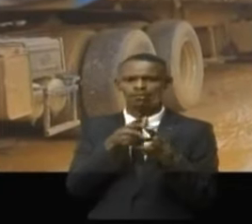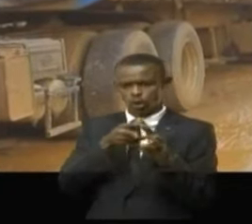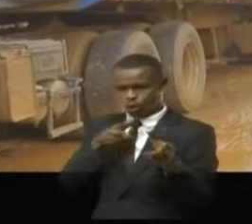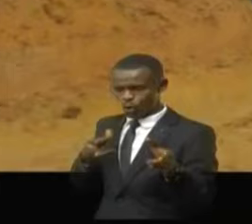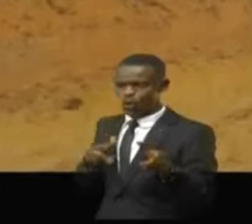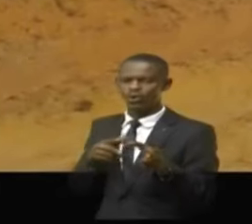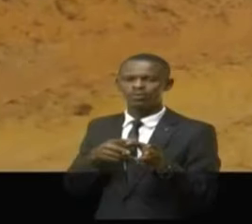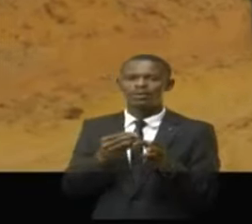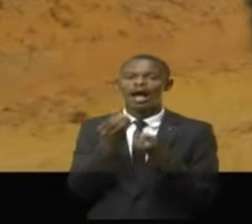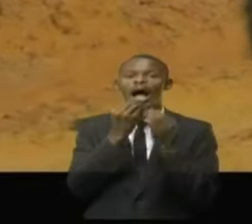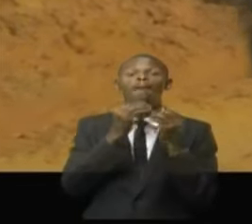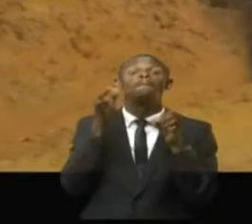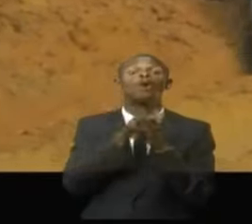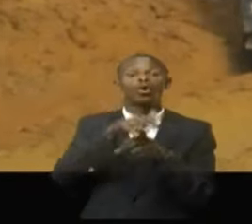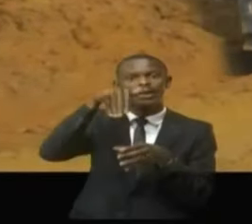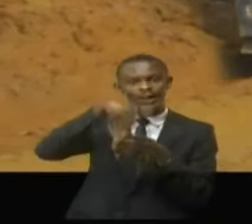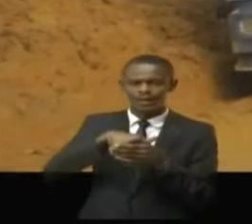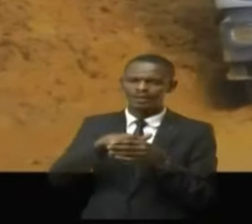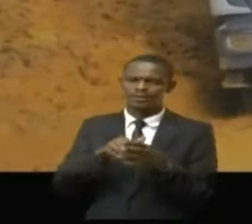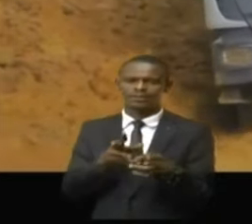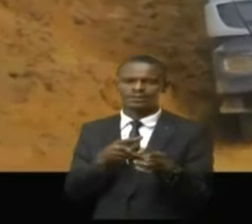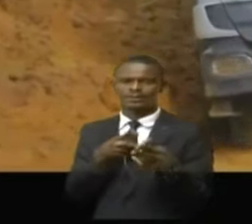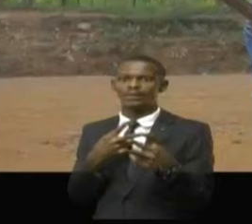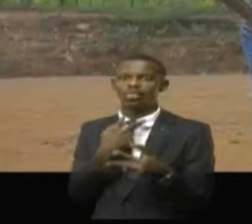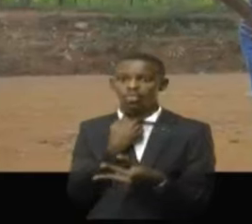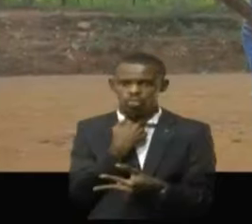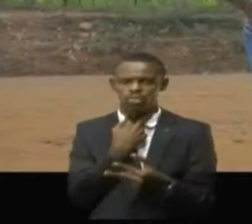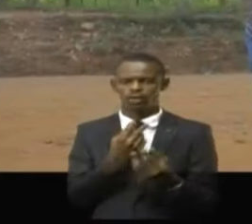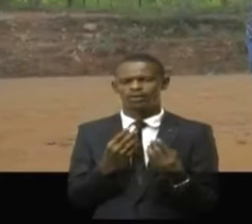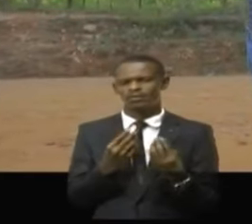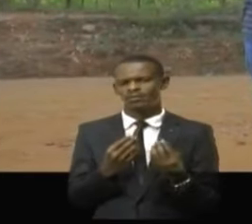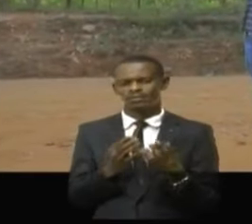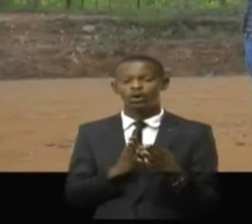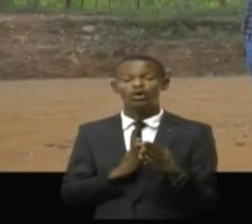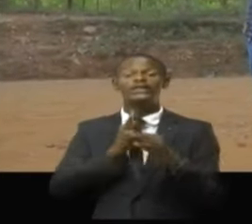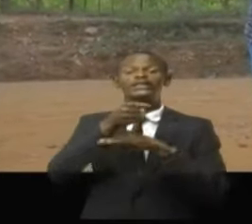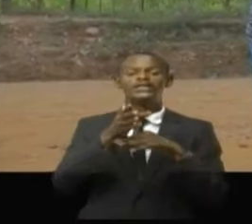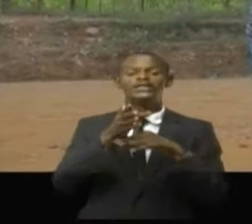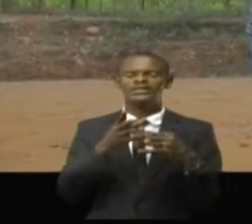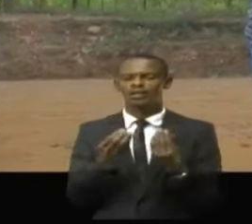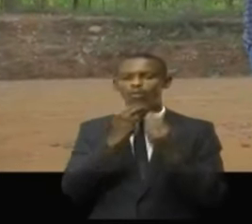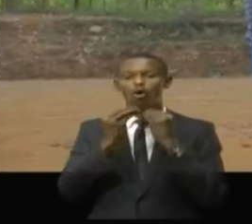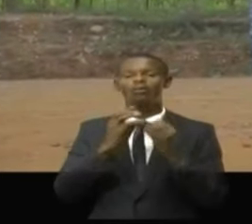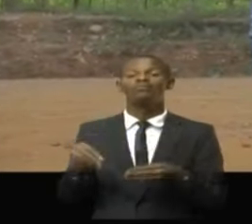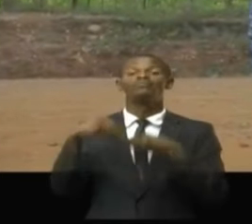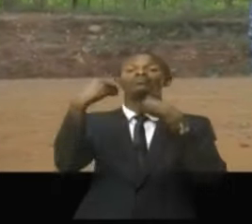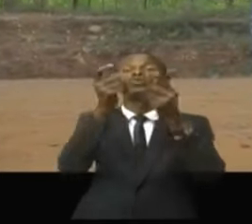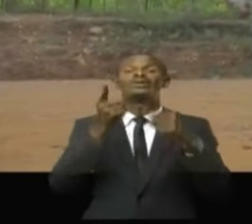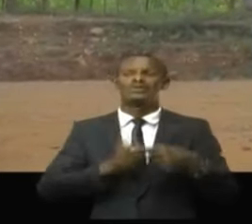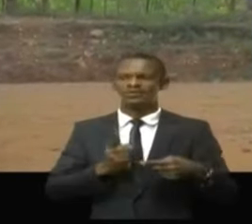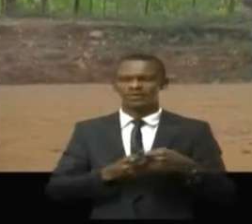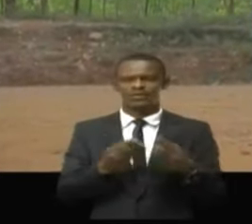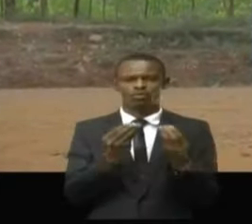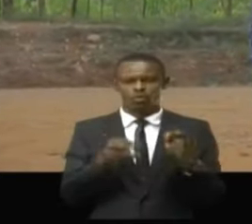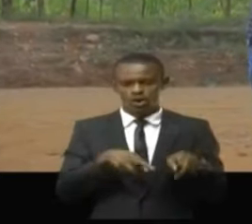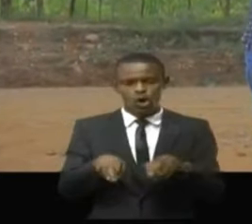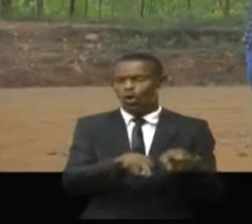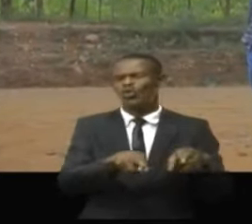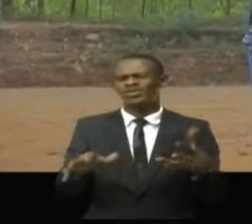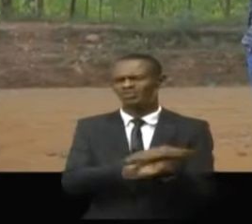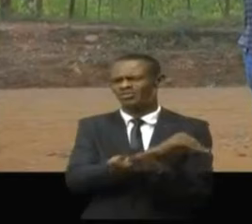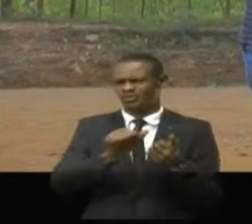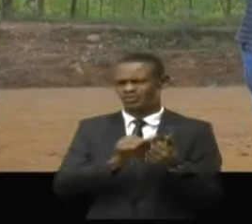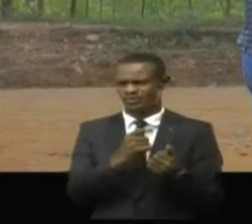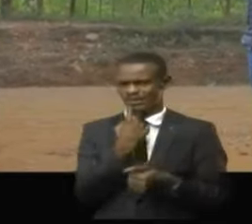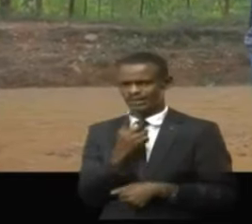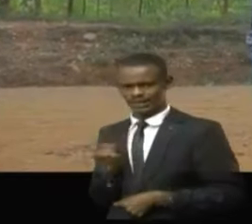en destination de Bounia. Ces camions ici ravitaillent et de l'autre côté on dégage, vous montez ainsi de suite. Ceux qui sont de l'autre